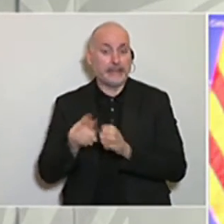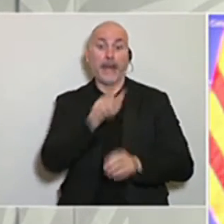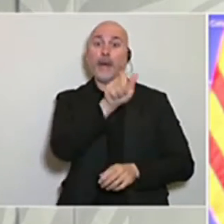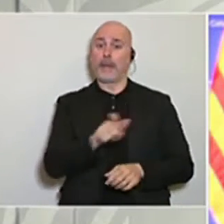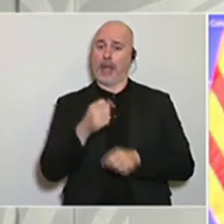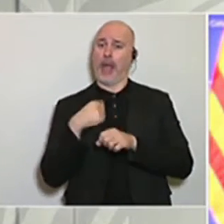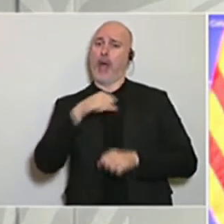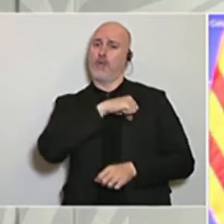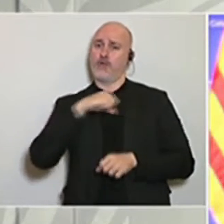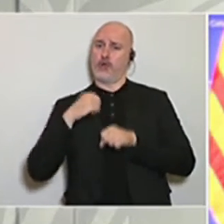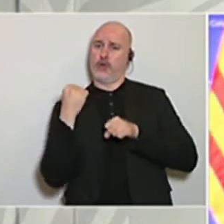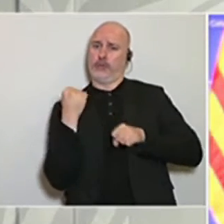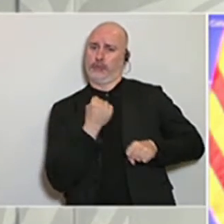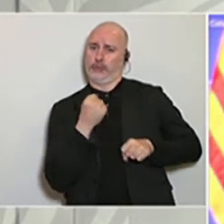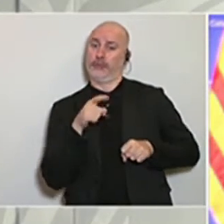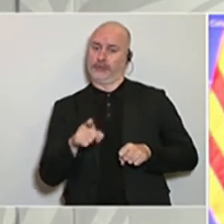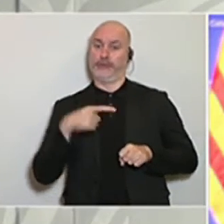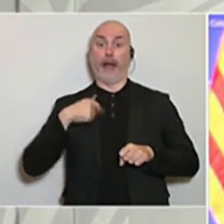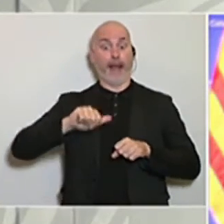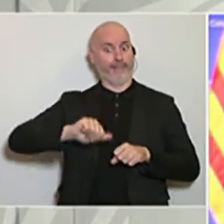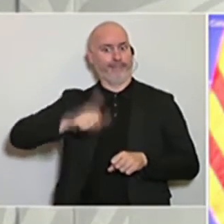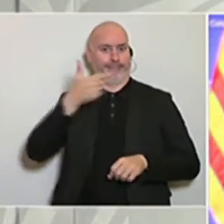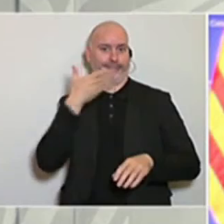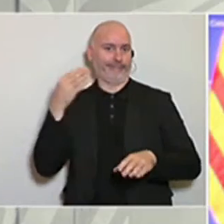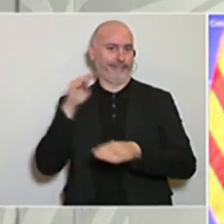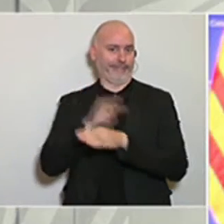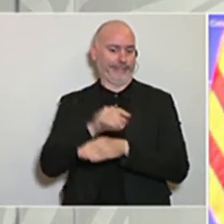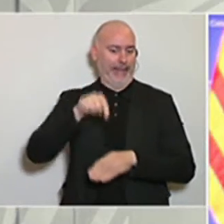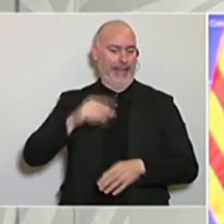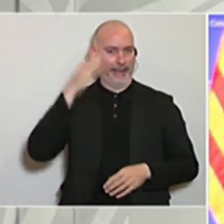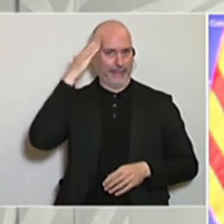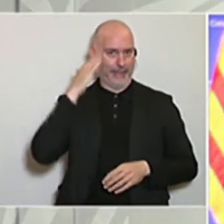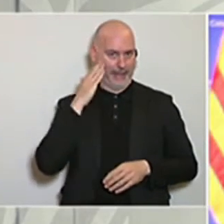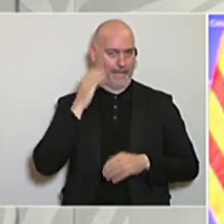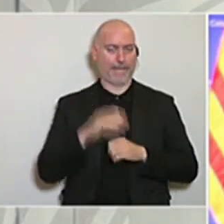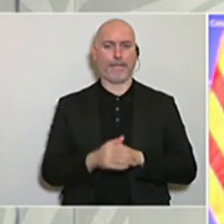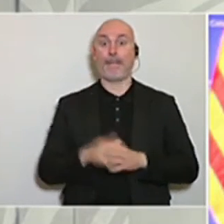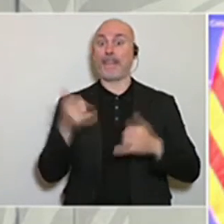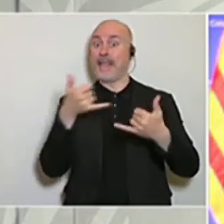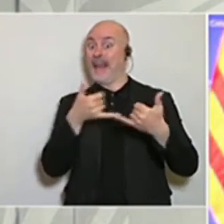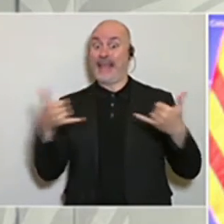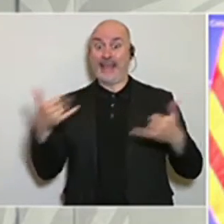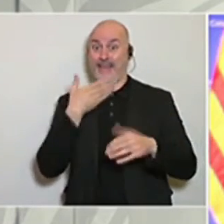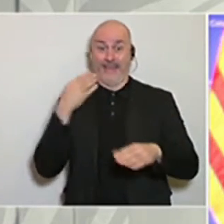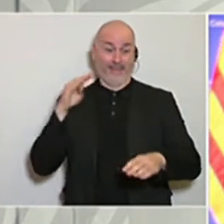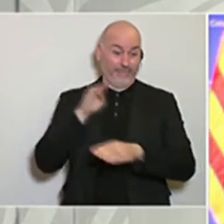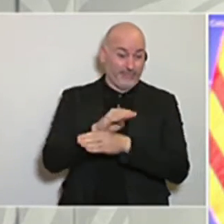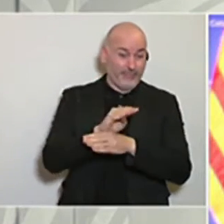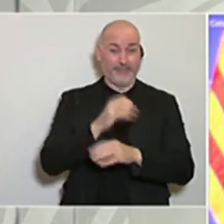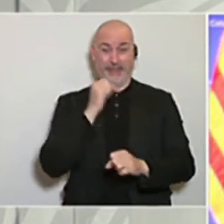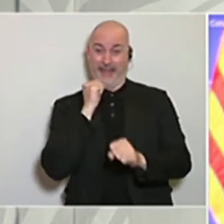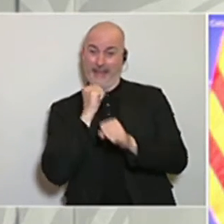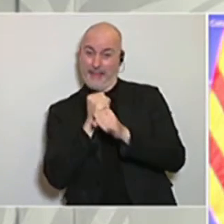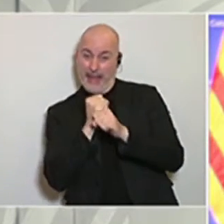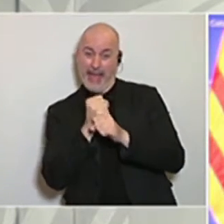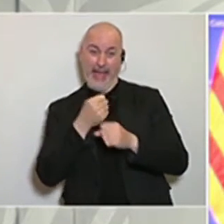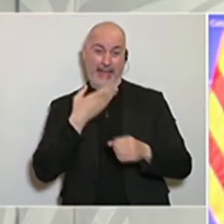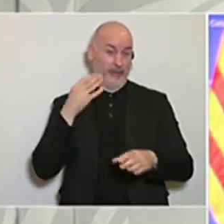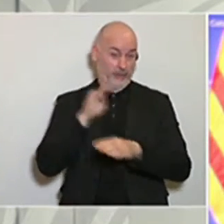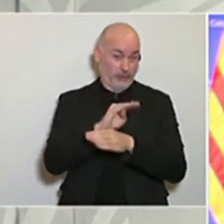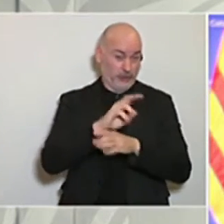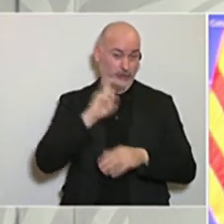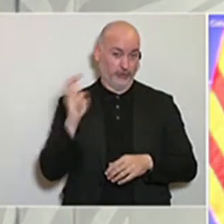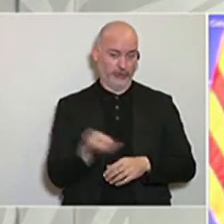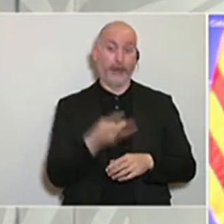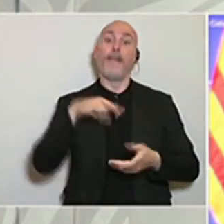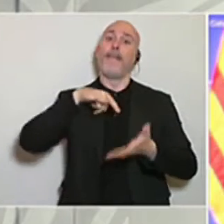propi amb aquest ajut que hem aprovat aquest matí. Aquesta línia d'ajuts de suport al manteniment dels llocs de treball forma part del pla